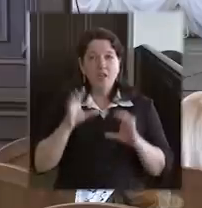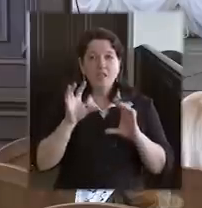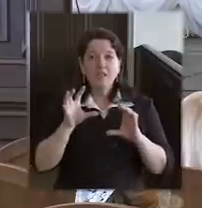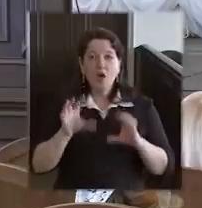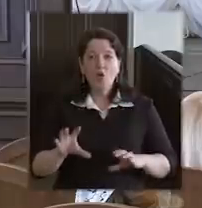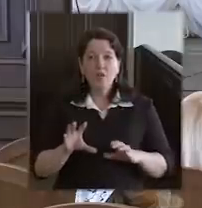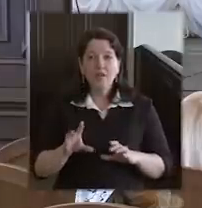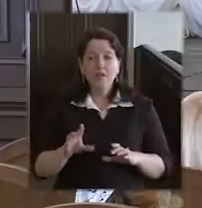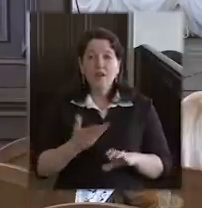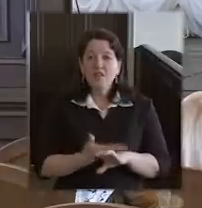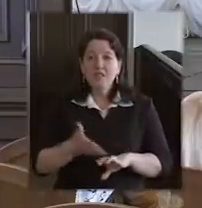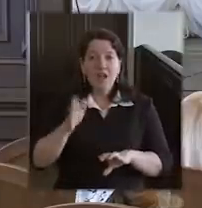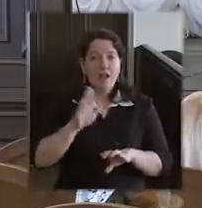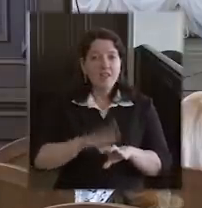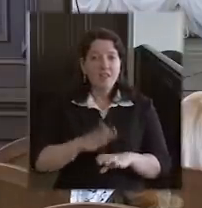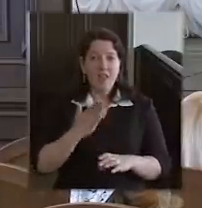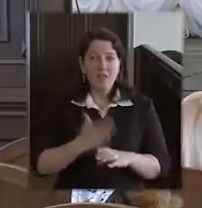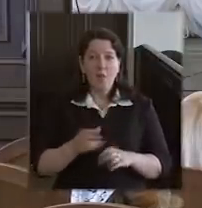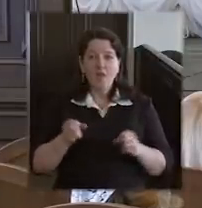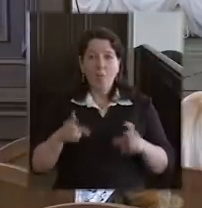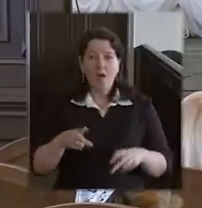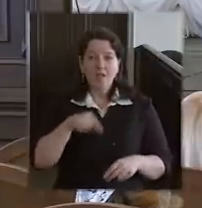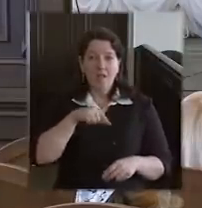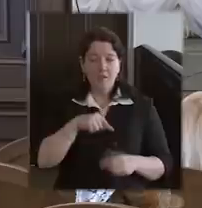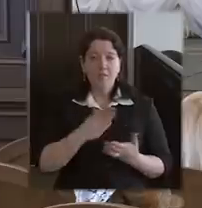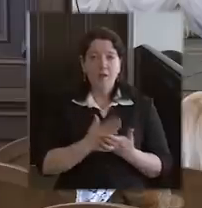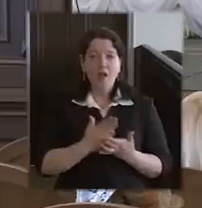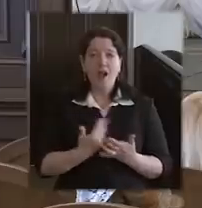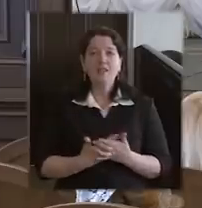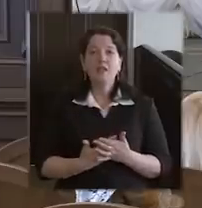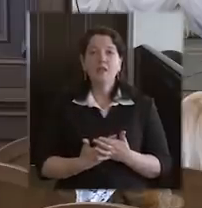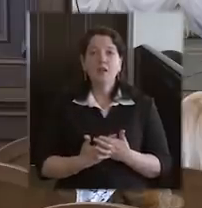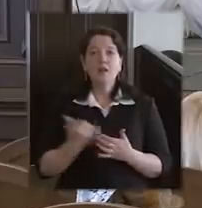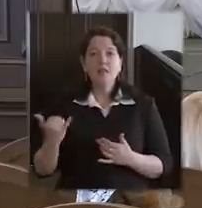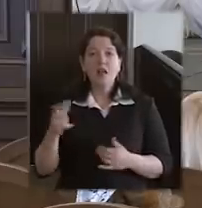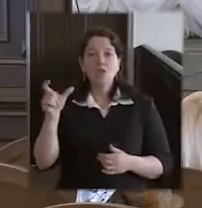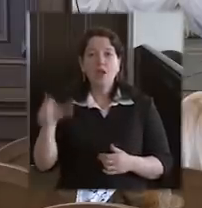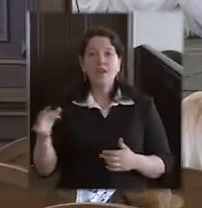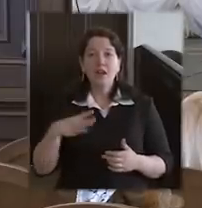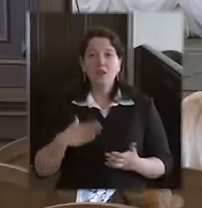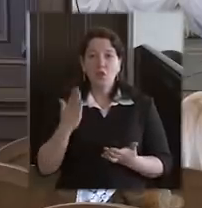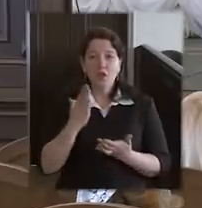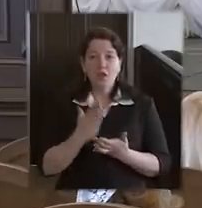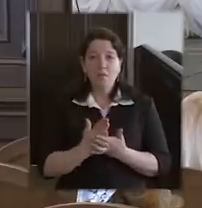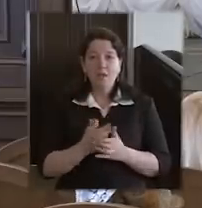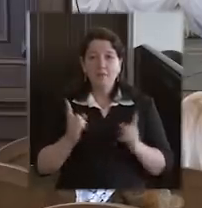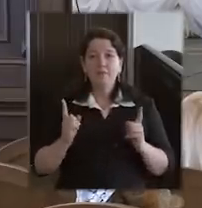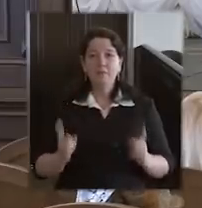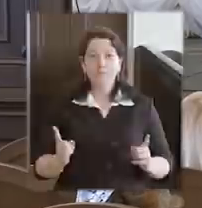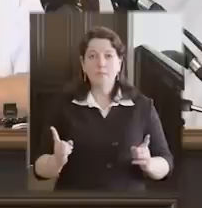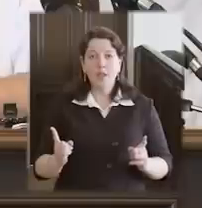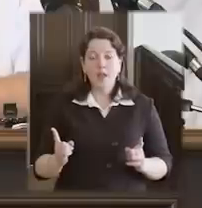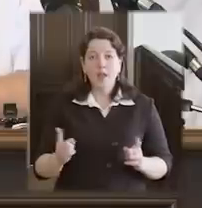Закон тяготения, Боже мой, оказывается, носит смертельный характер для человека, который оказался в рамках его